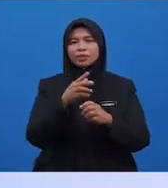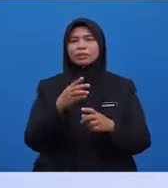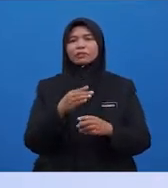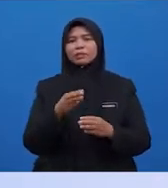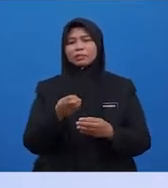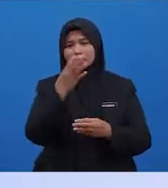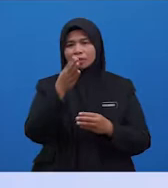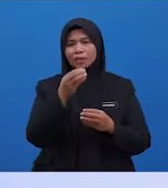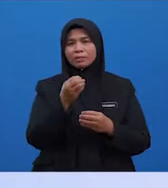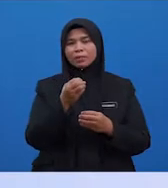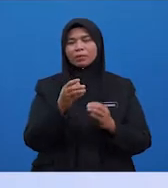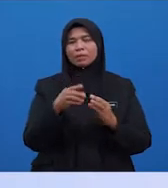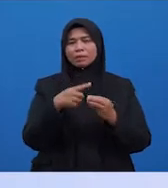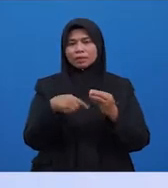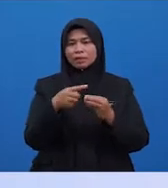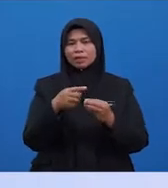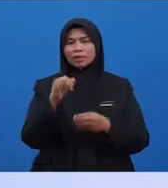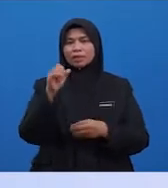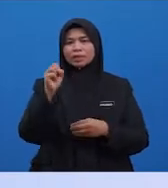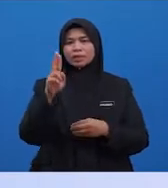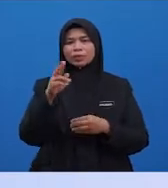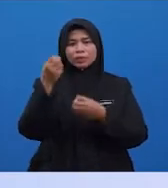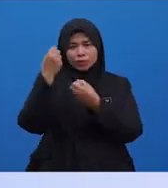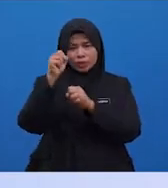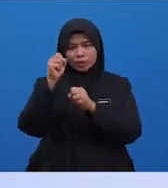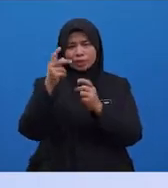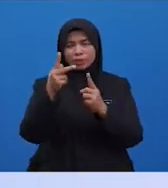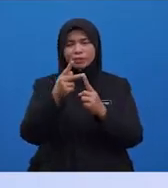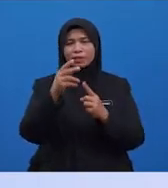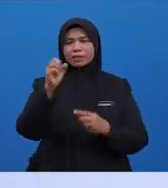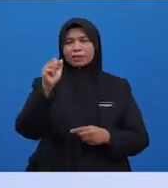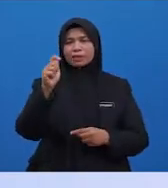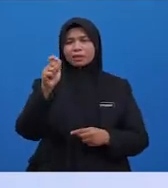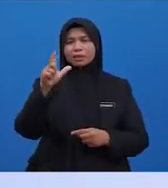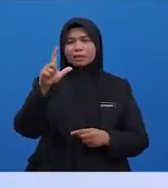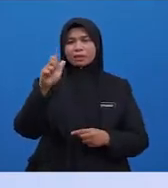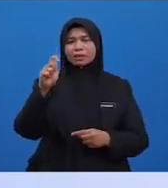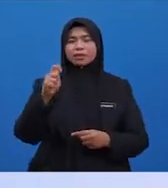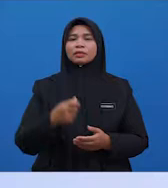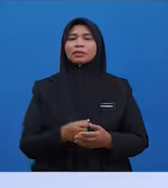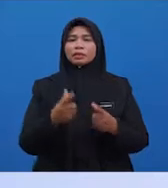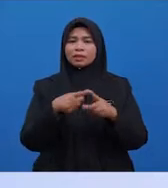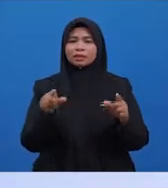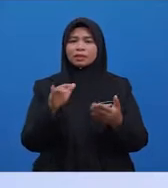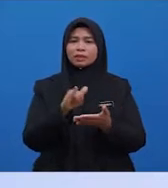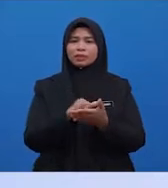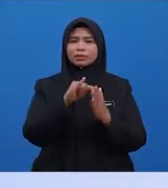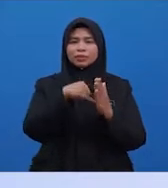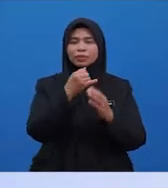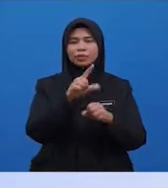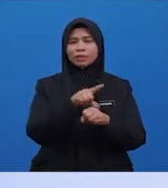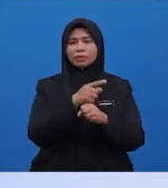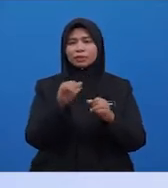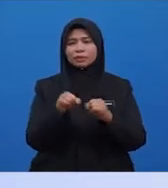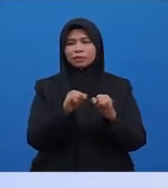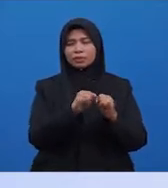berperanan memberi maklumat berkaitan isu-isu sukan kepada atlet. Selain itu,